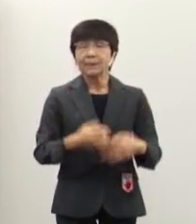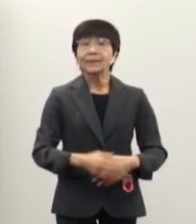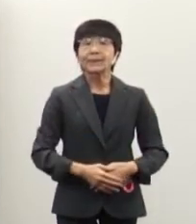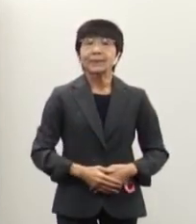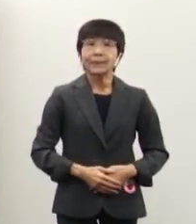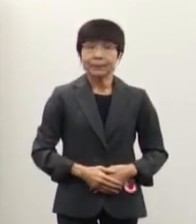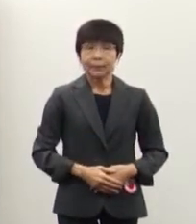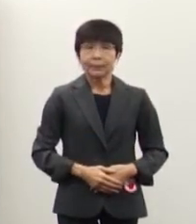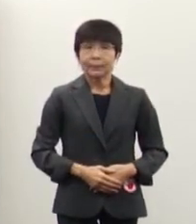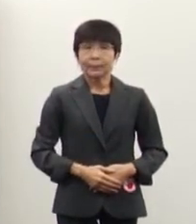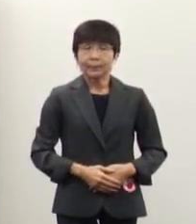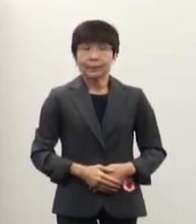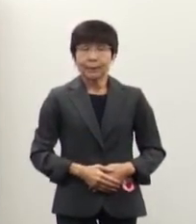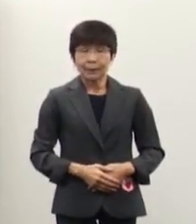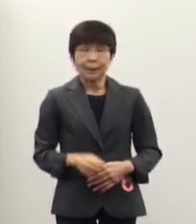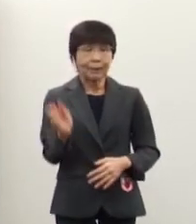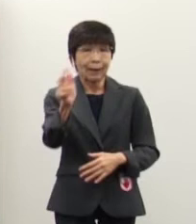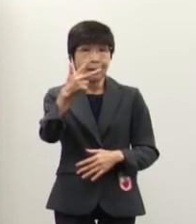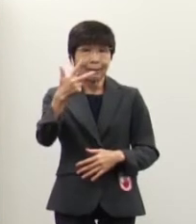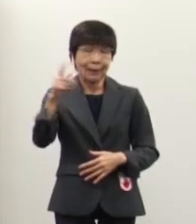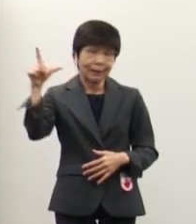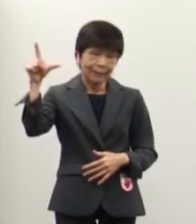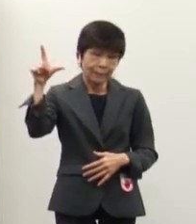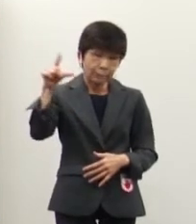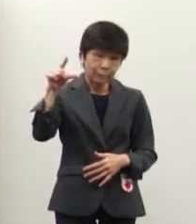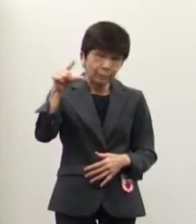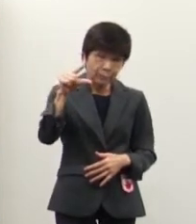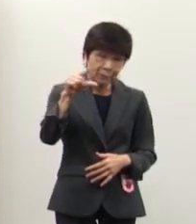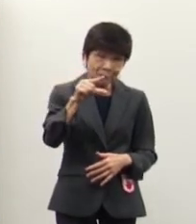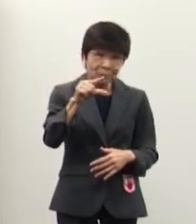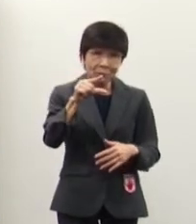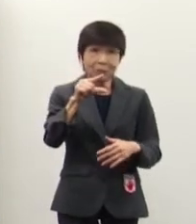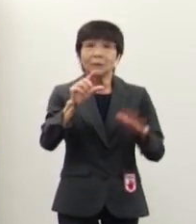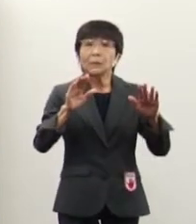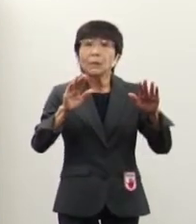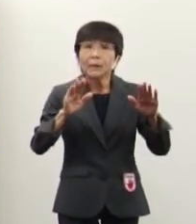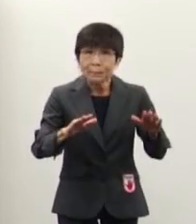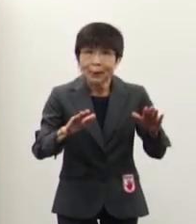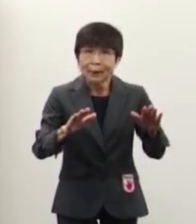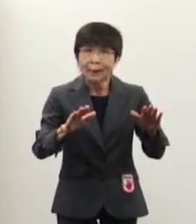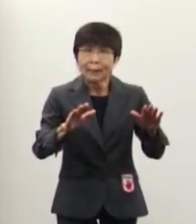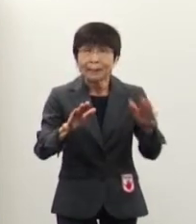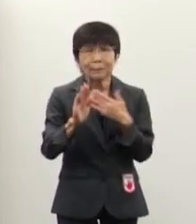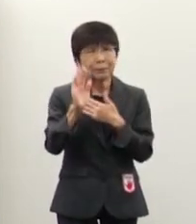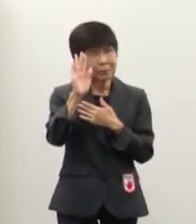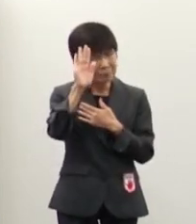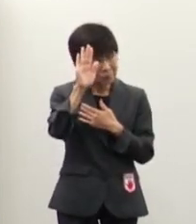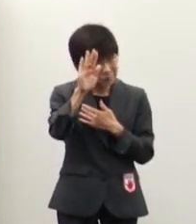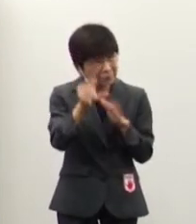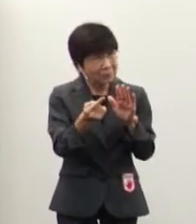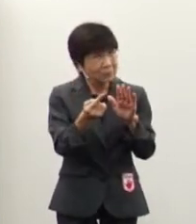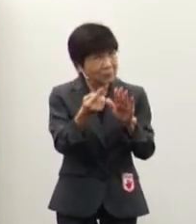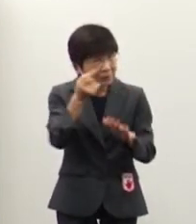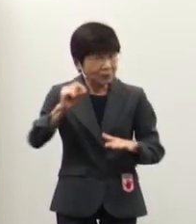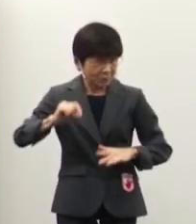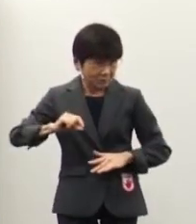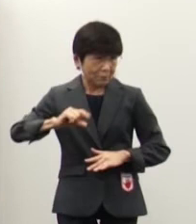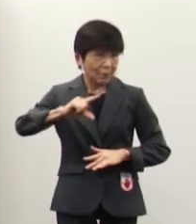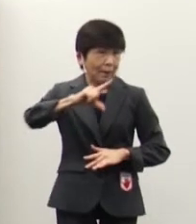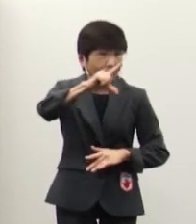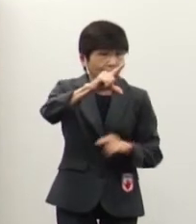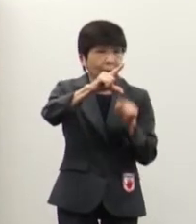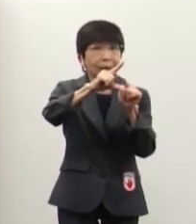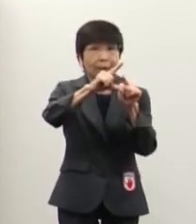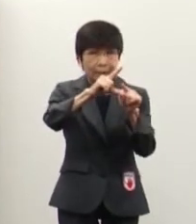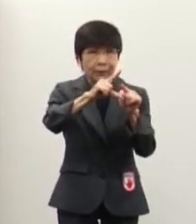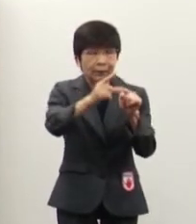また第7波の収束が見え出してきたこの時期にこそ、いつ訪れるともわからない第8波に備えた対策とい